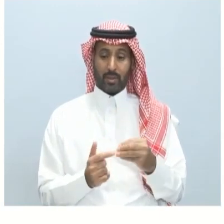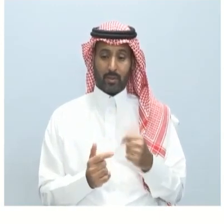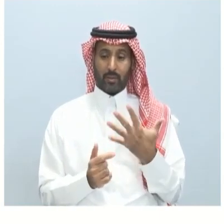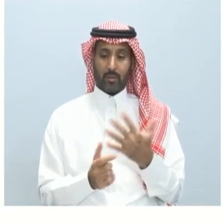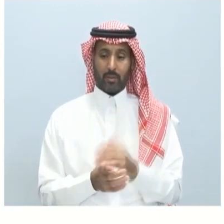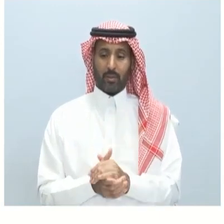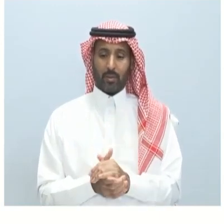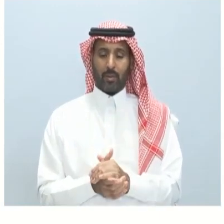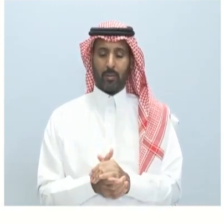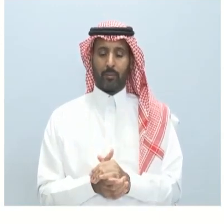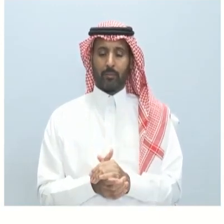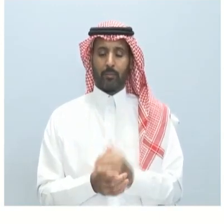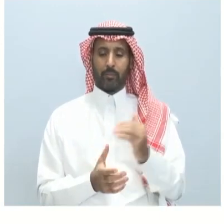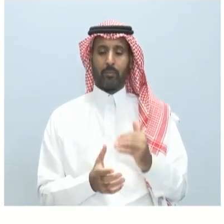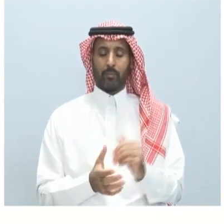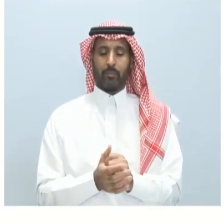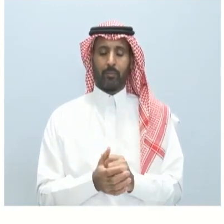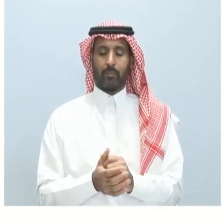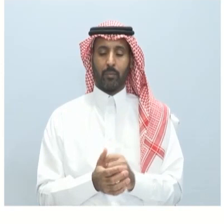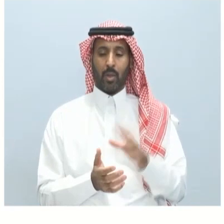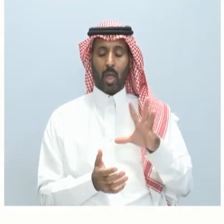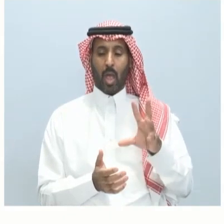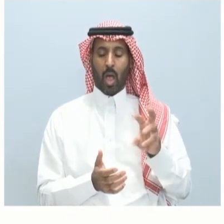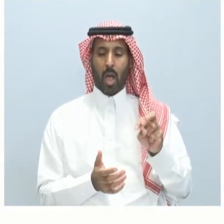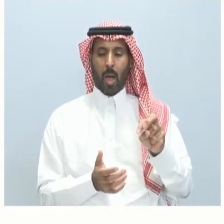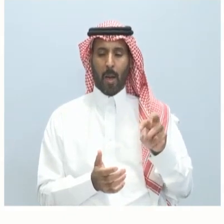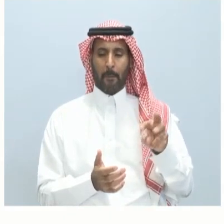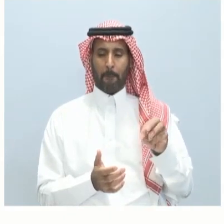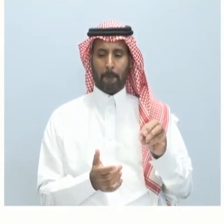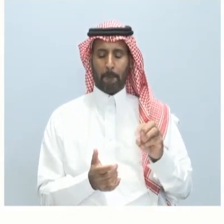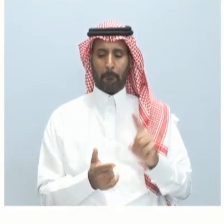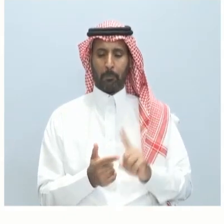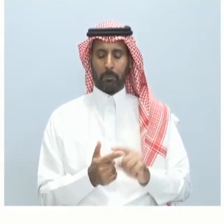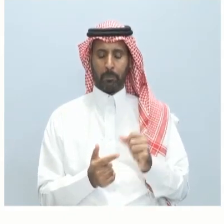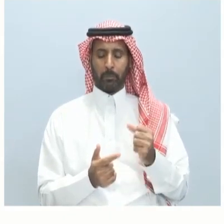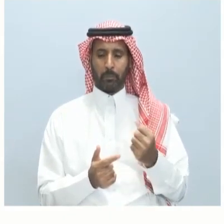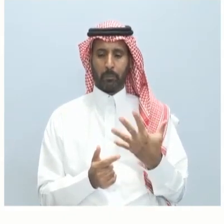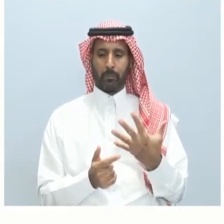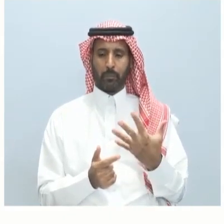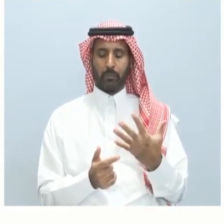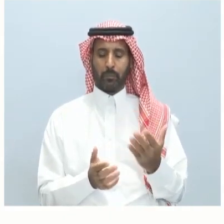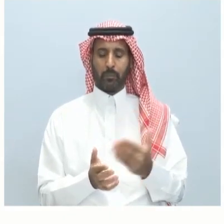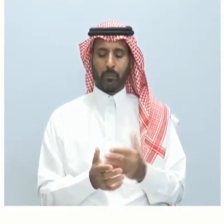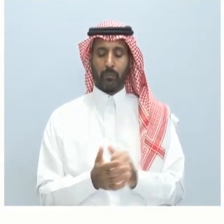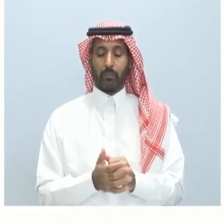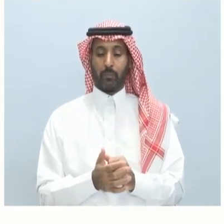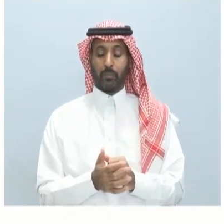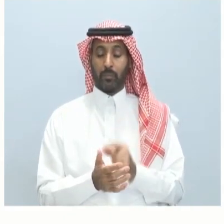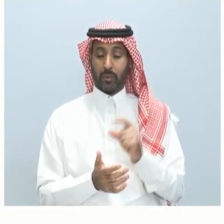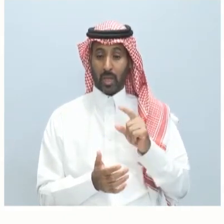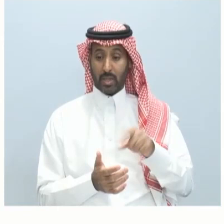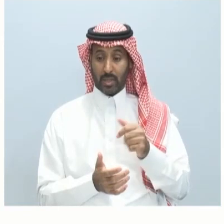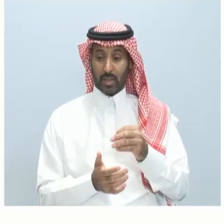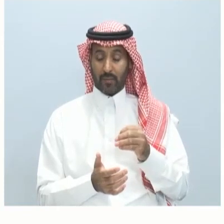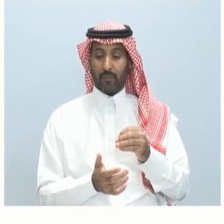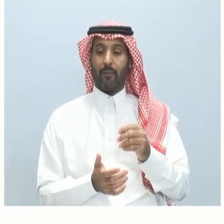بمقدار خمس درجات اذا لدينا ها هنا هي ماذا هي درجه فاطمه اذا